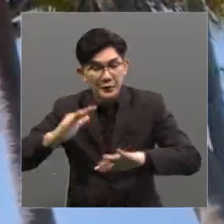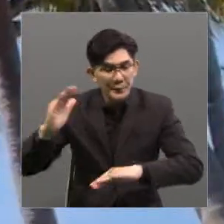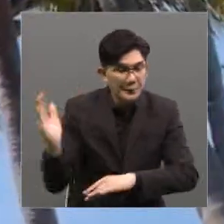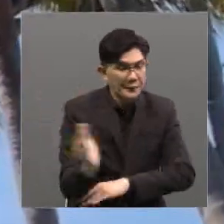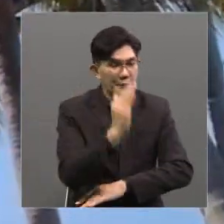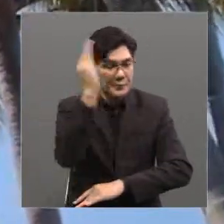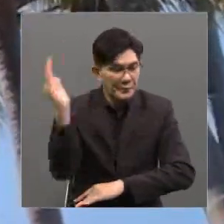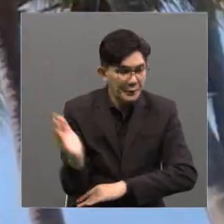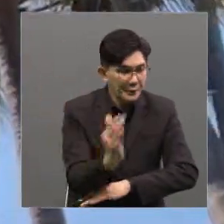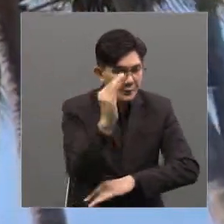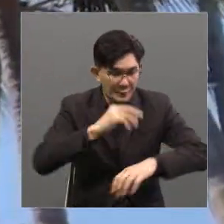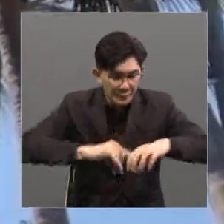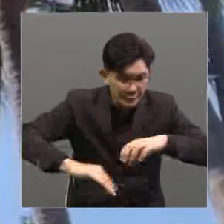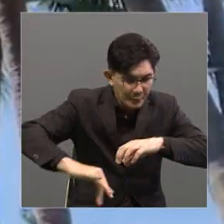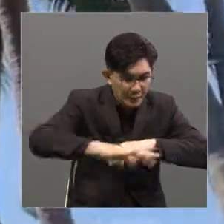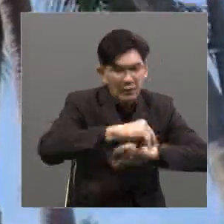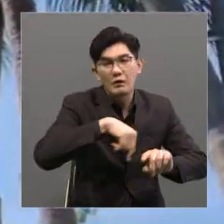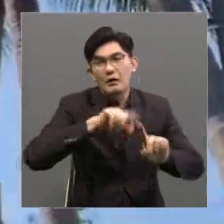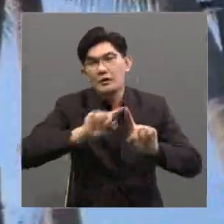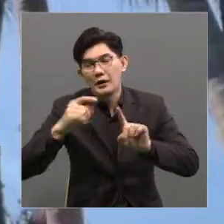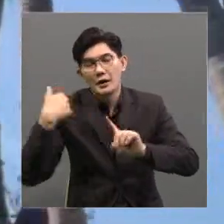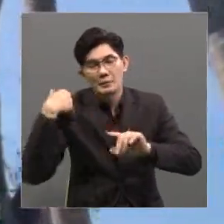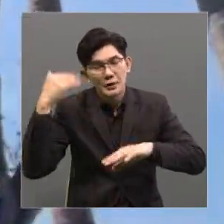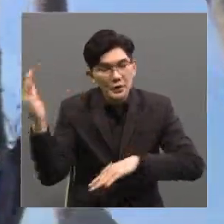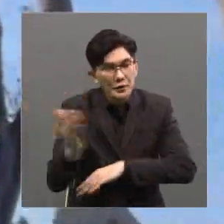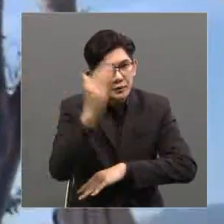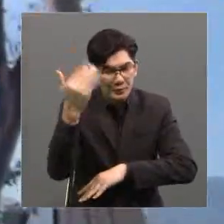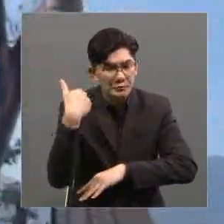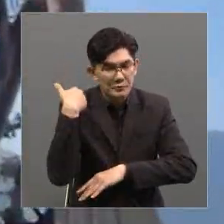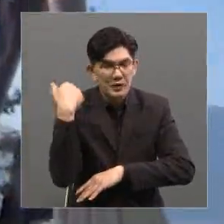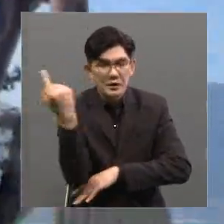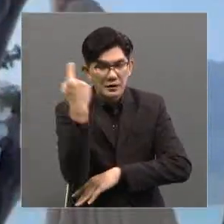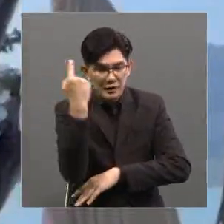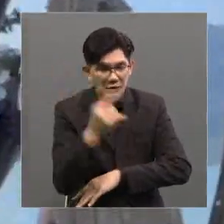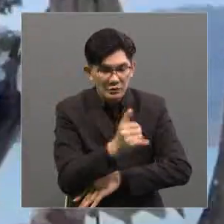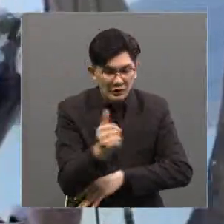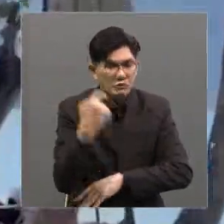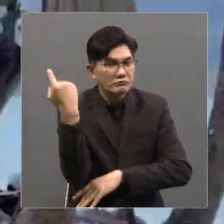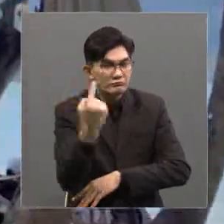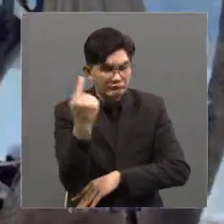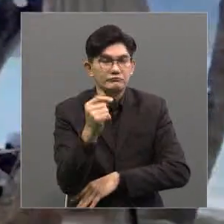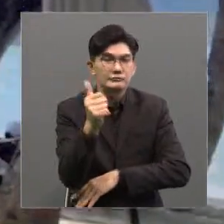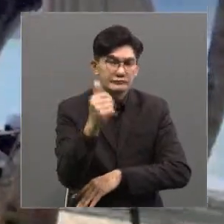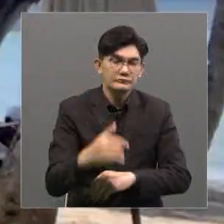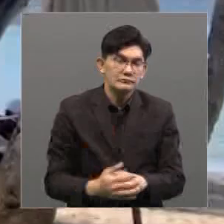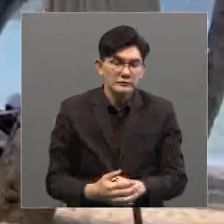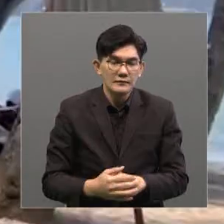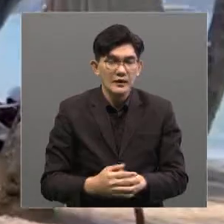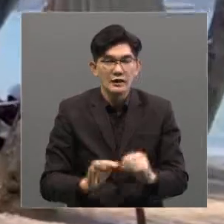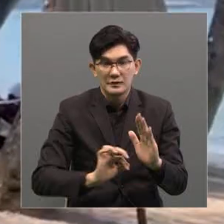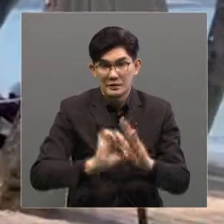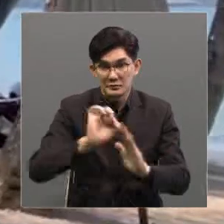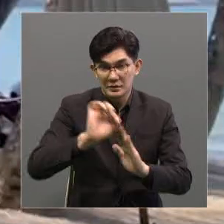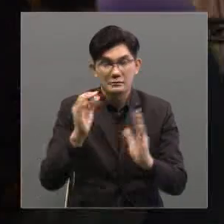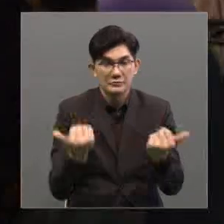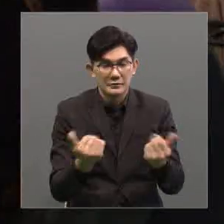ยเฉพาะเกาะช้างเกาะกูดแล้วก็เกาะหมากคือย้ำนักท่องเที่ยวยังสามารถเดินทางไปท่องเที่ยวได้นะคะ ไปต่อกันที่เชียงใ